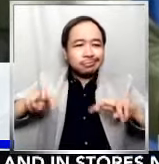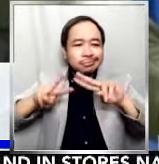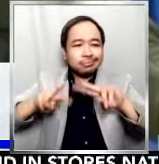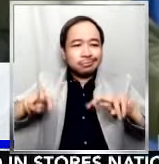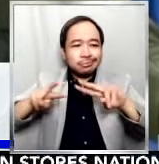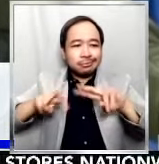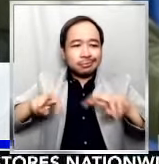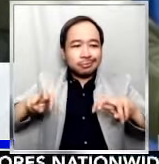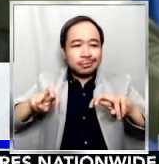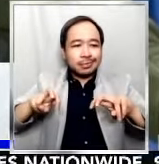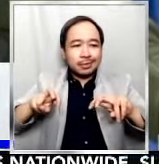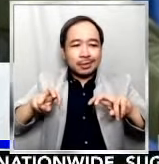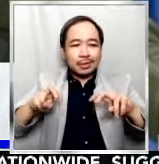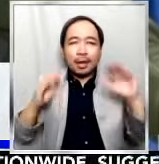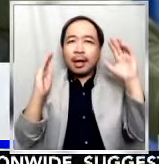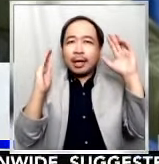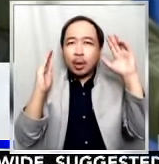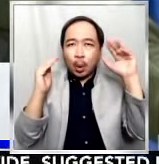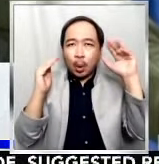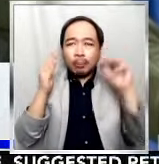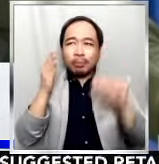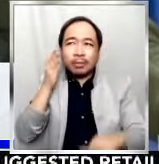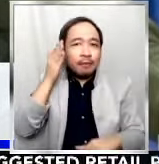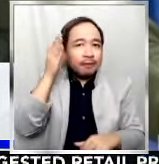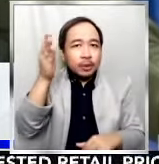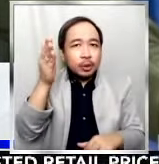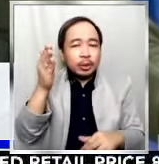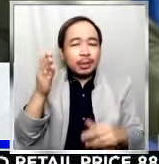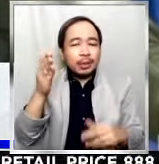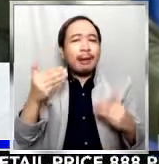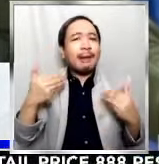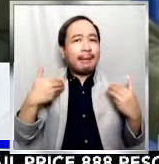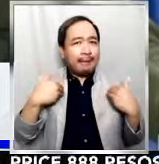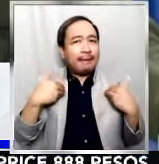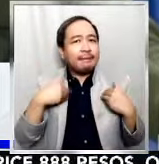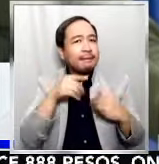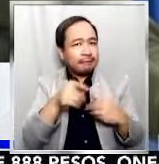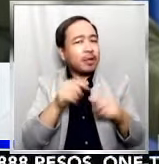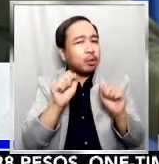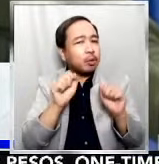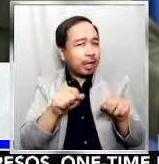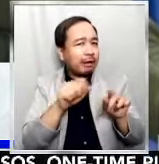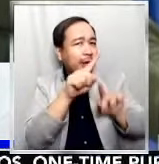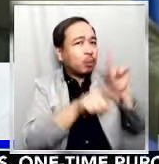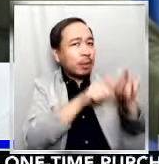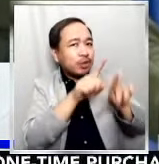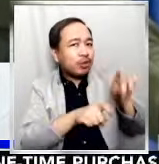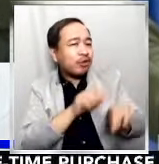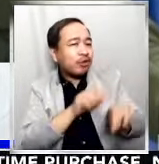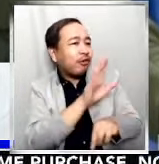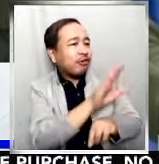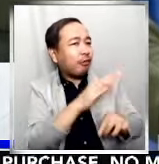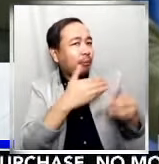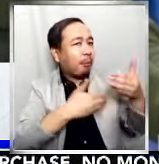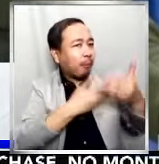will have also a time to question your actuations. And we will start with you.